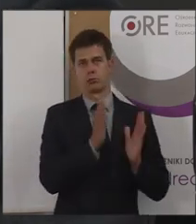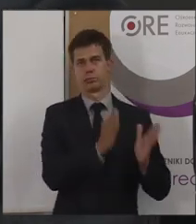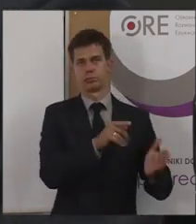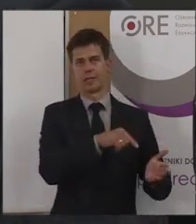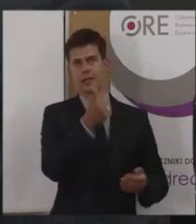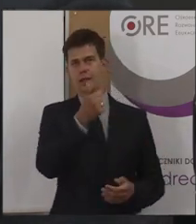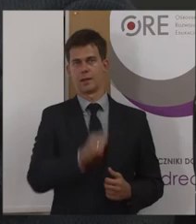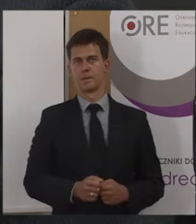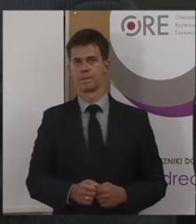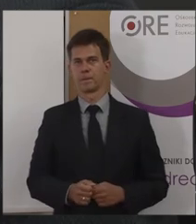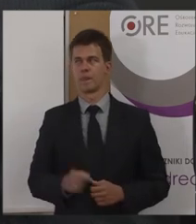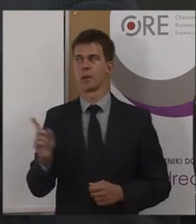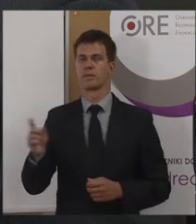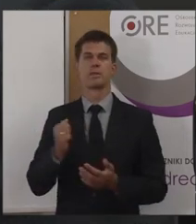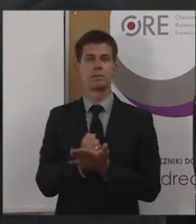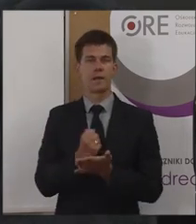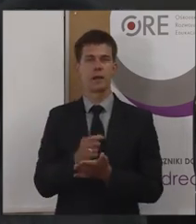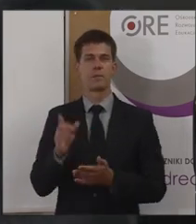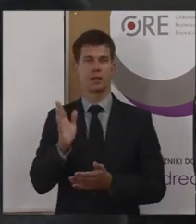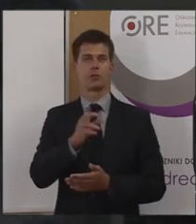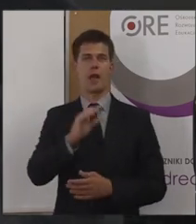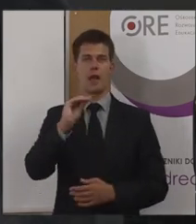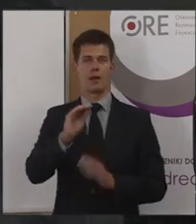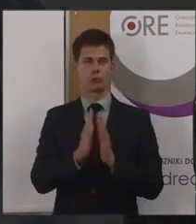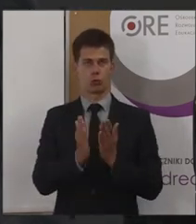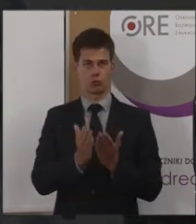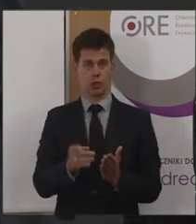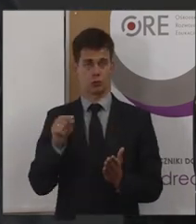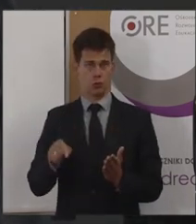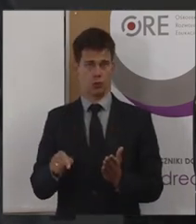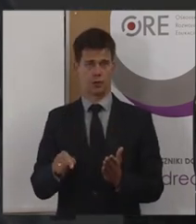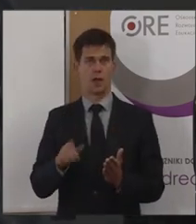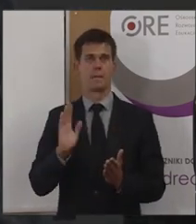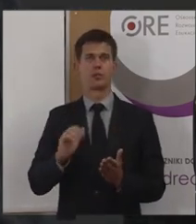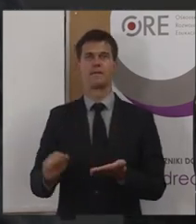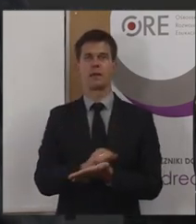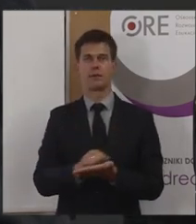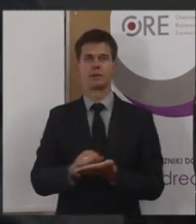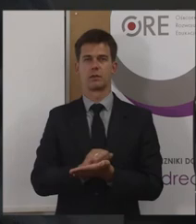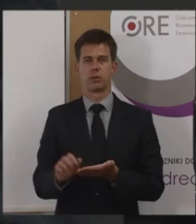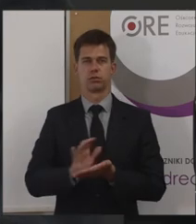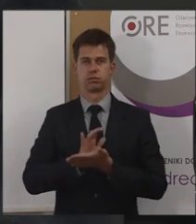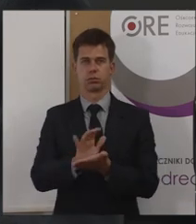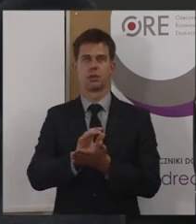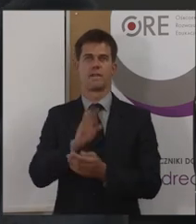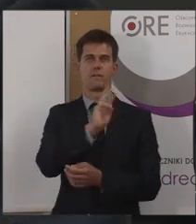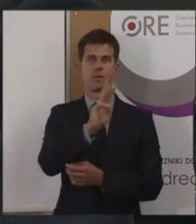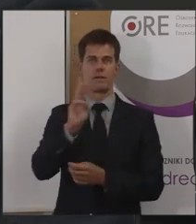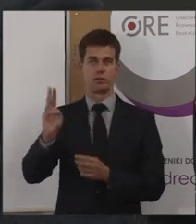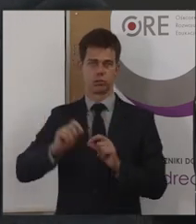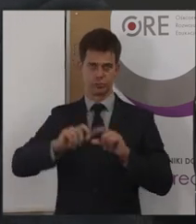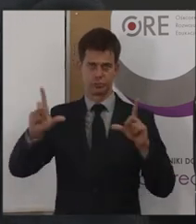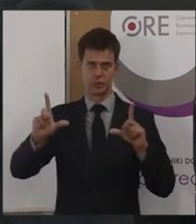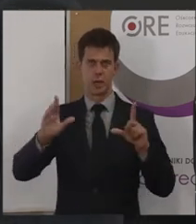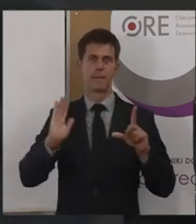mówimy. Chodzi o to, że mamy platformę, wydawnictwa robią podręczniki, adoptują